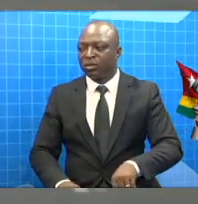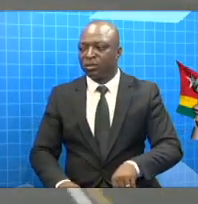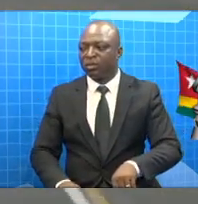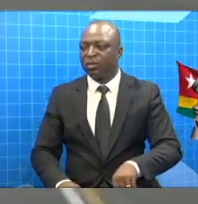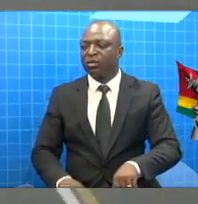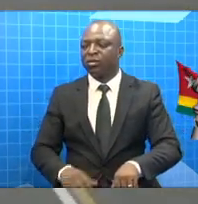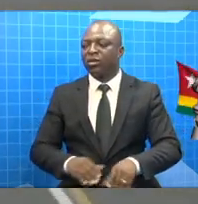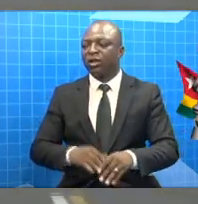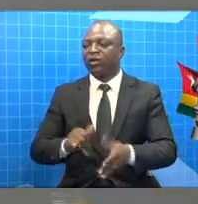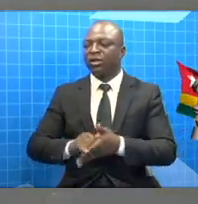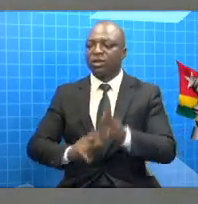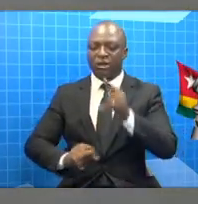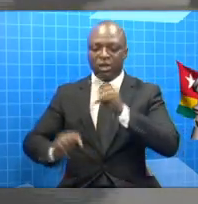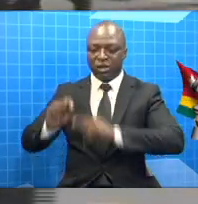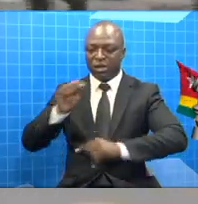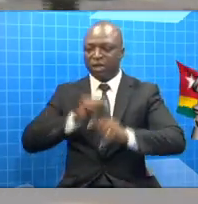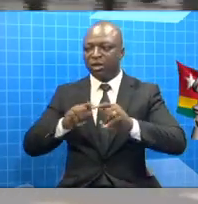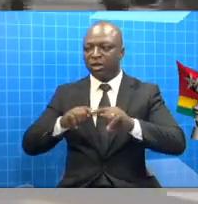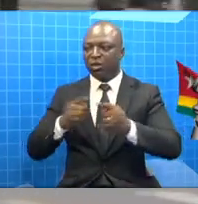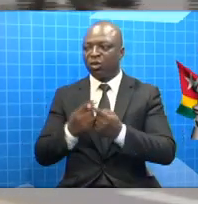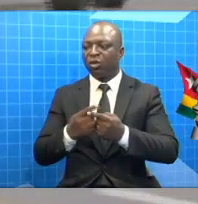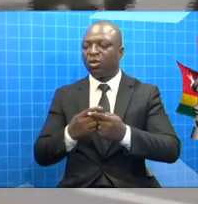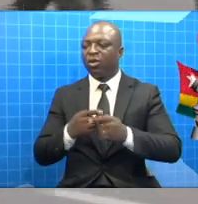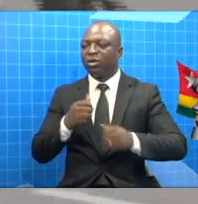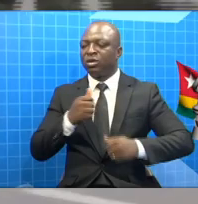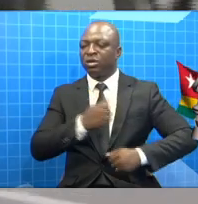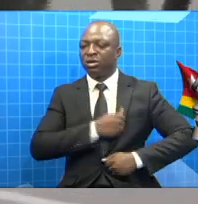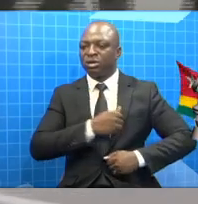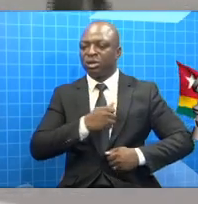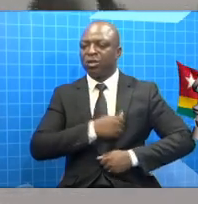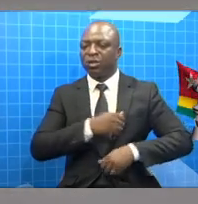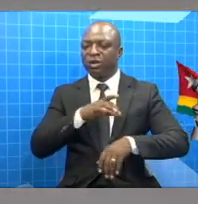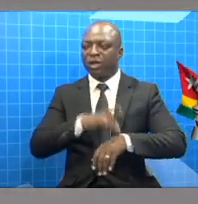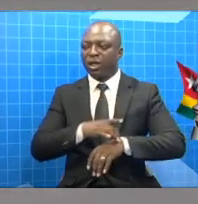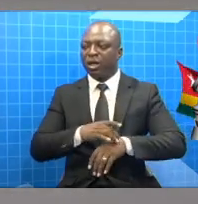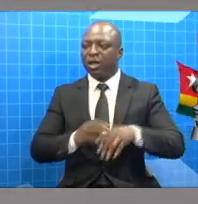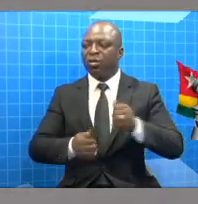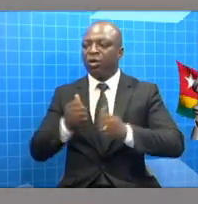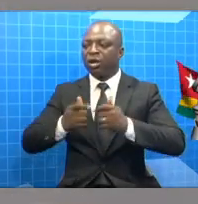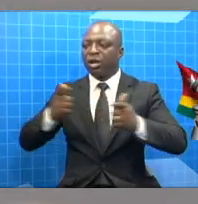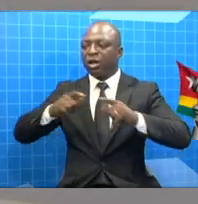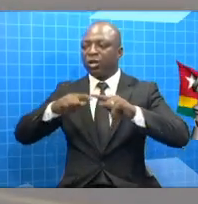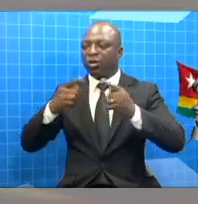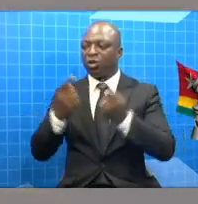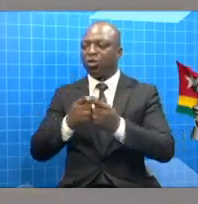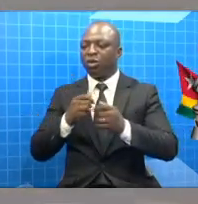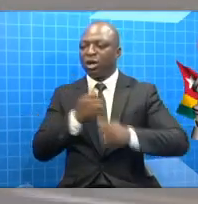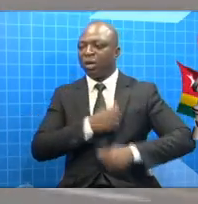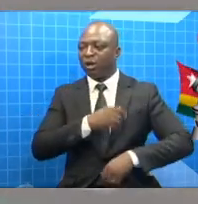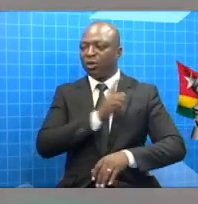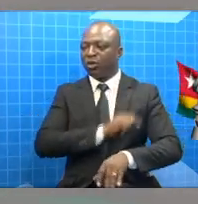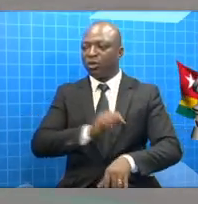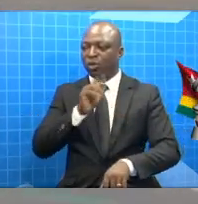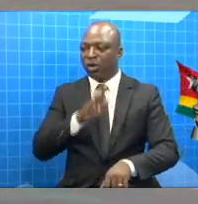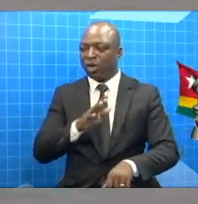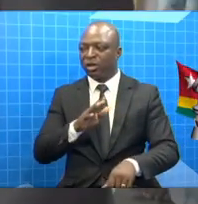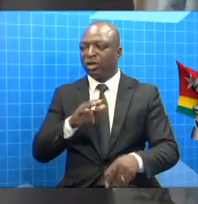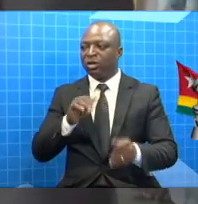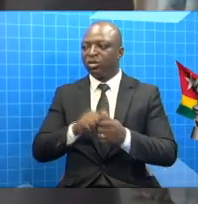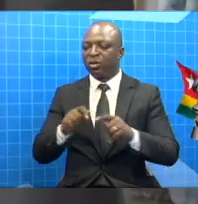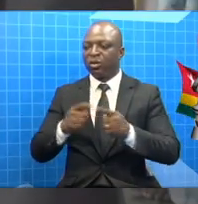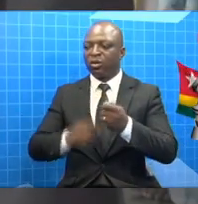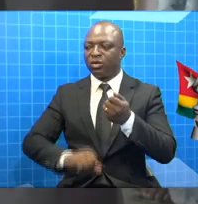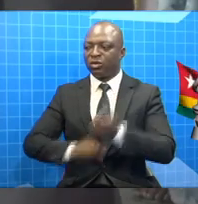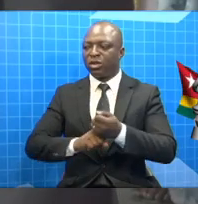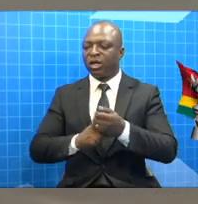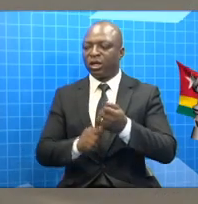Entre en scène, les unités de l'armée de terre, la plus grande composante de l'armée togolaise. Régiment de soutien et